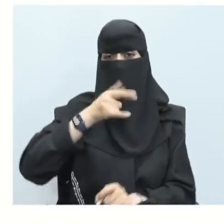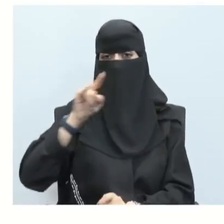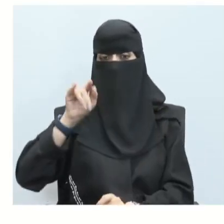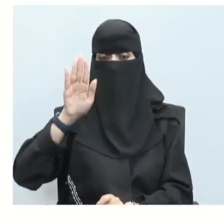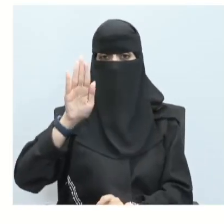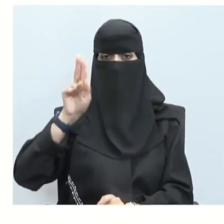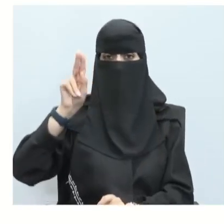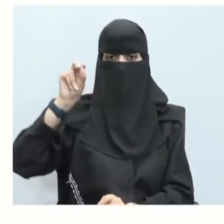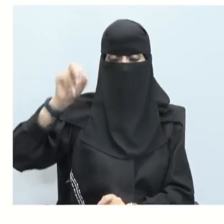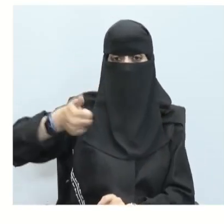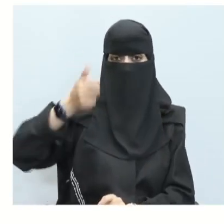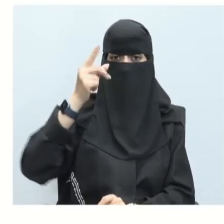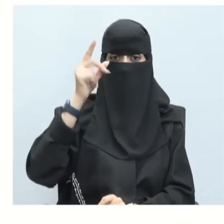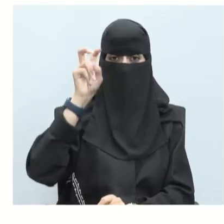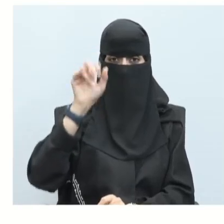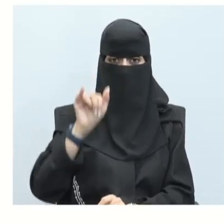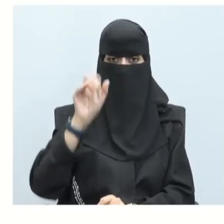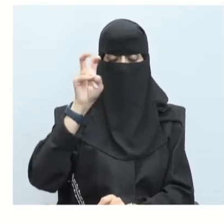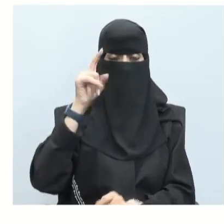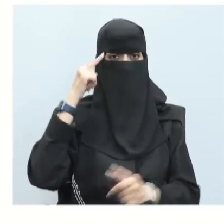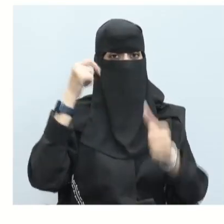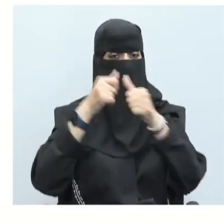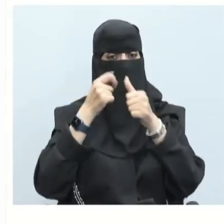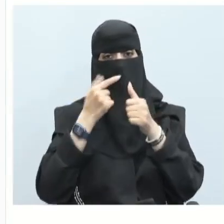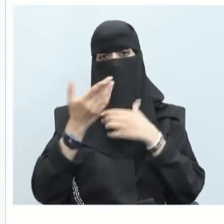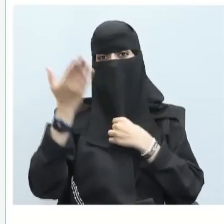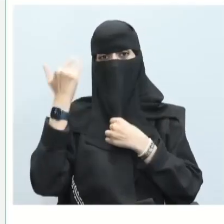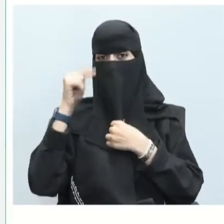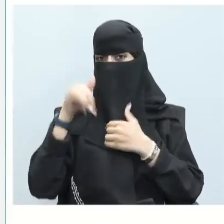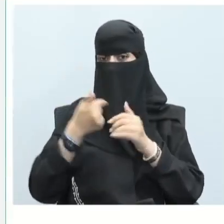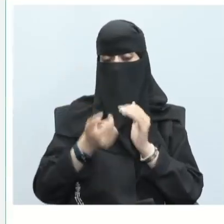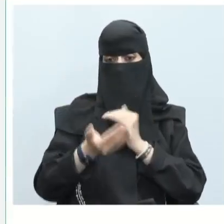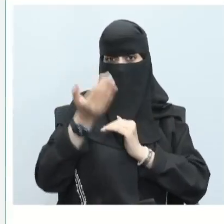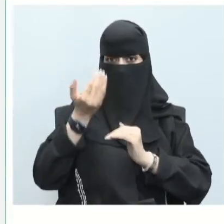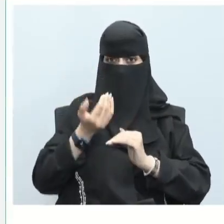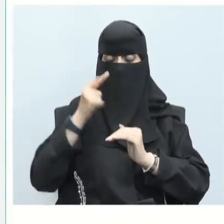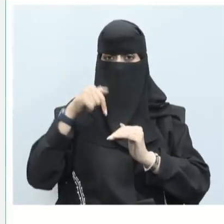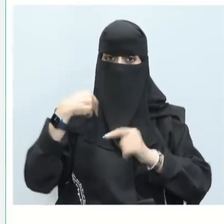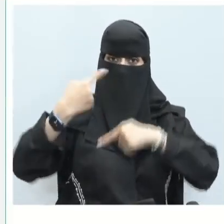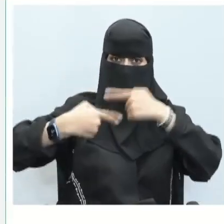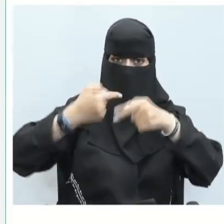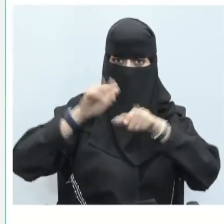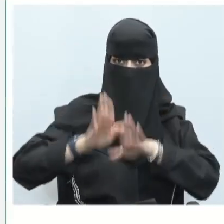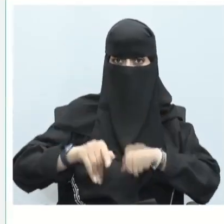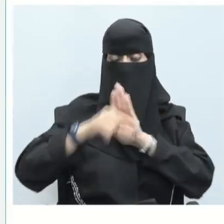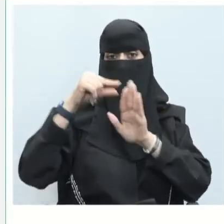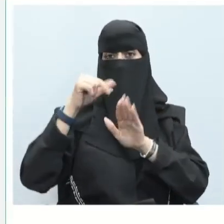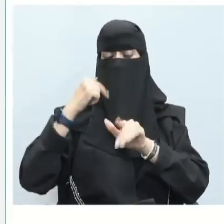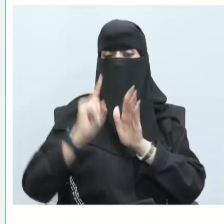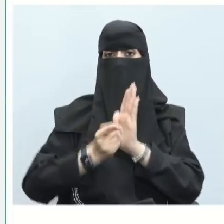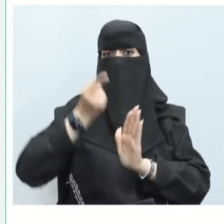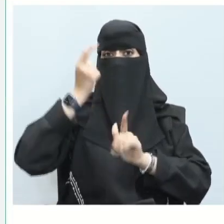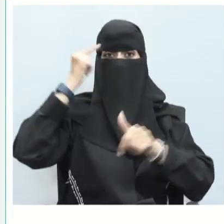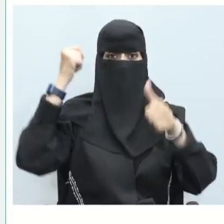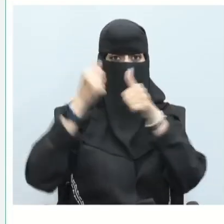الاستقرائيه دعونا نتذكر ما تعلمناه في الدروس السابقه قبل ان نكمل هذا الدرس اولا